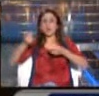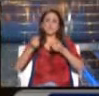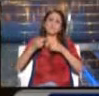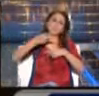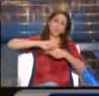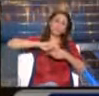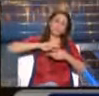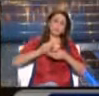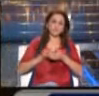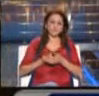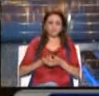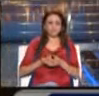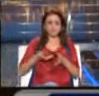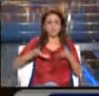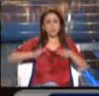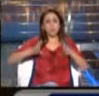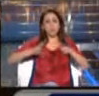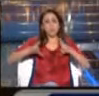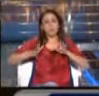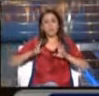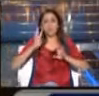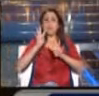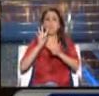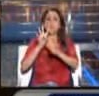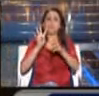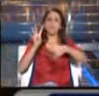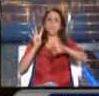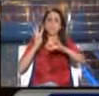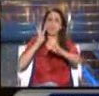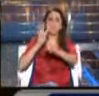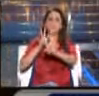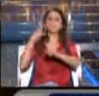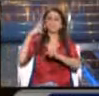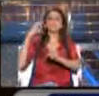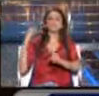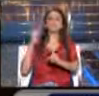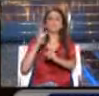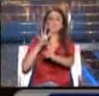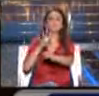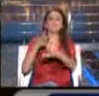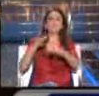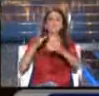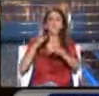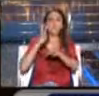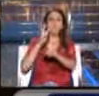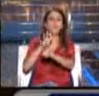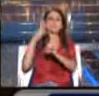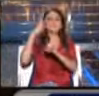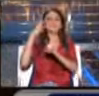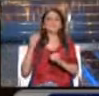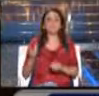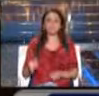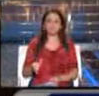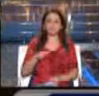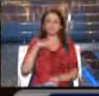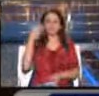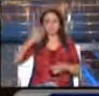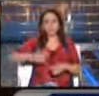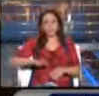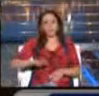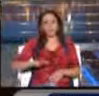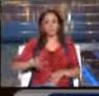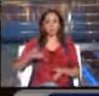انت بتتكلم لعيب الكورة أو جمهور الكورة بيروح عشان يستمتع، ما ينفعش اللي هو يروح يستمتع اللي هو يرجع